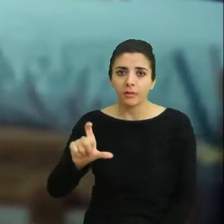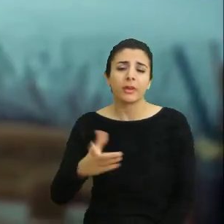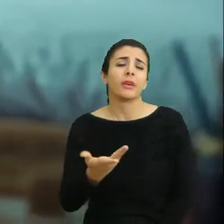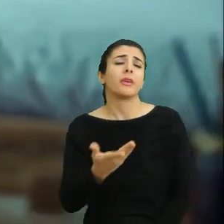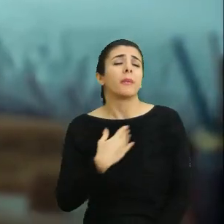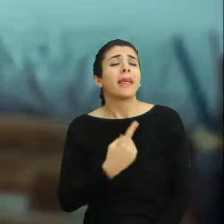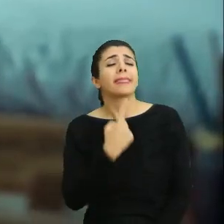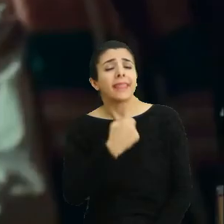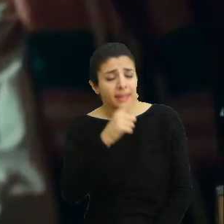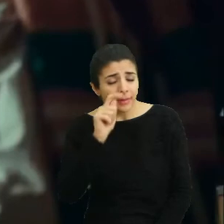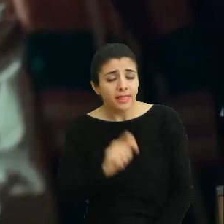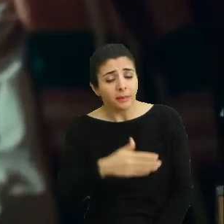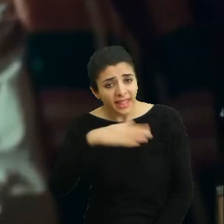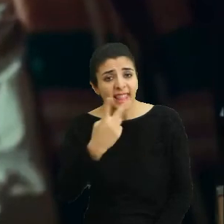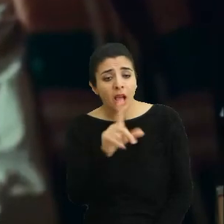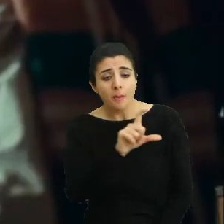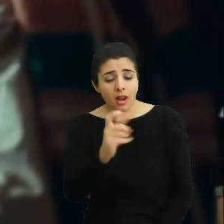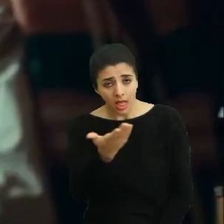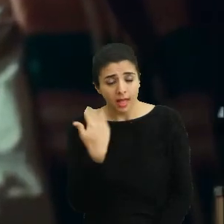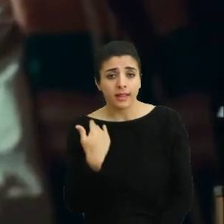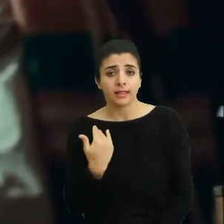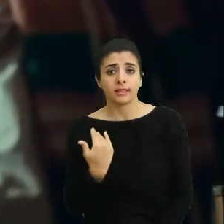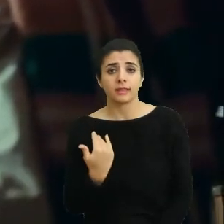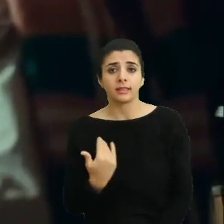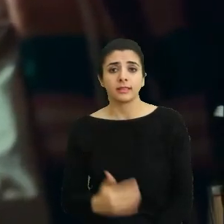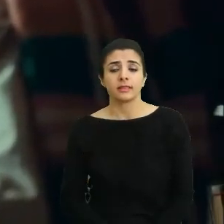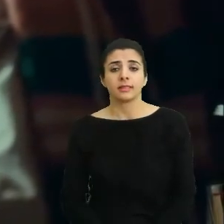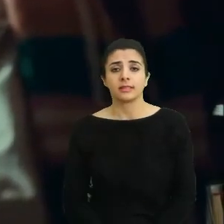Ya ne diyorsam onu yap. Git iki bardak al gel.